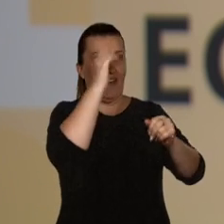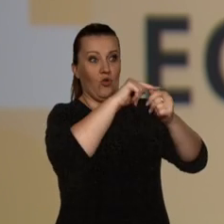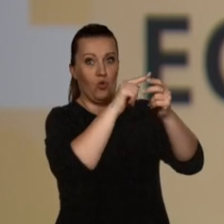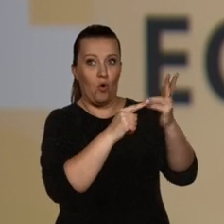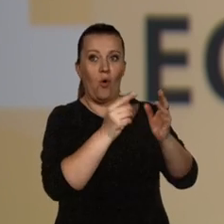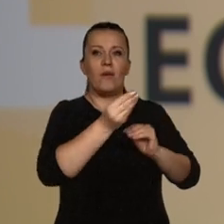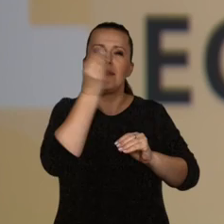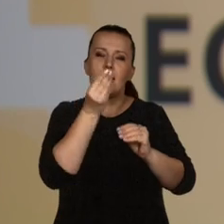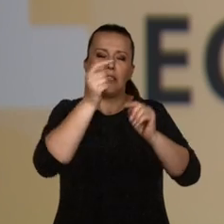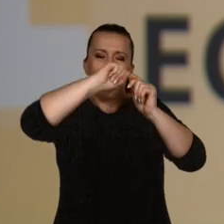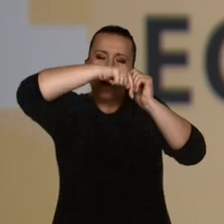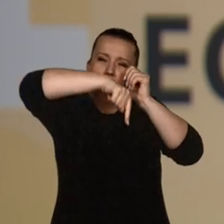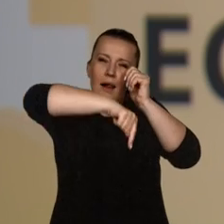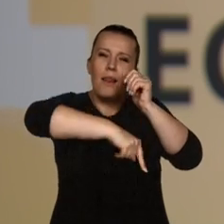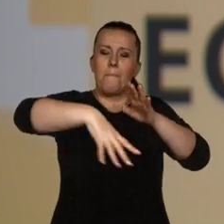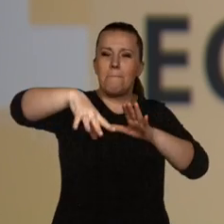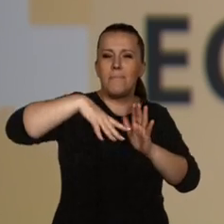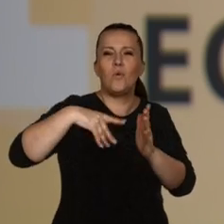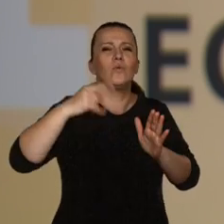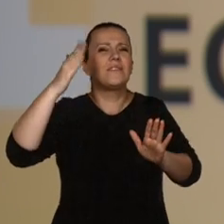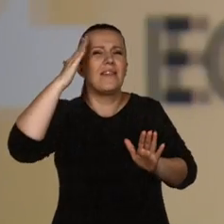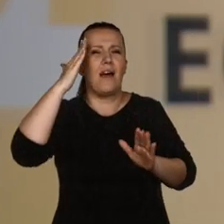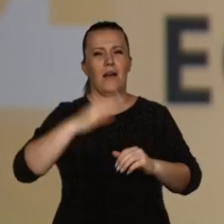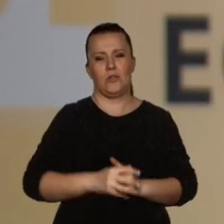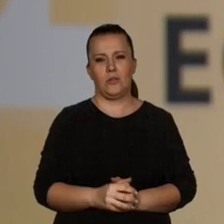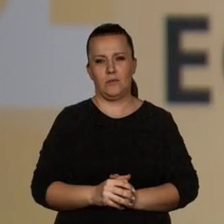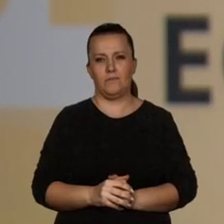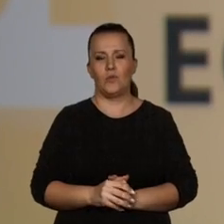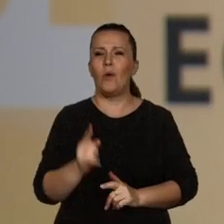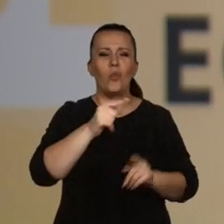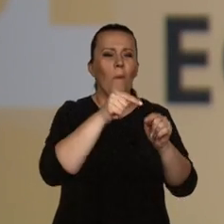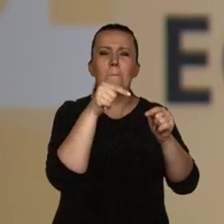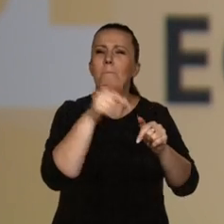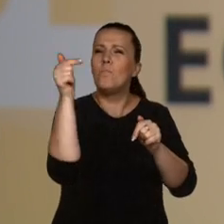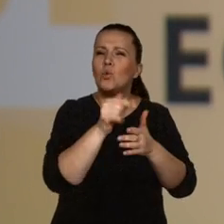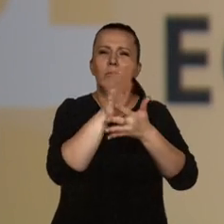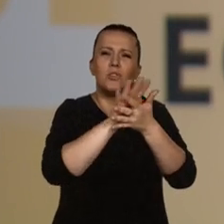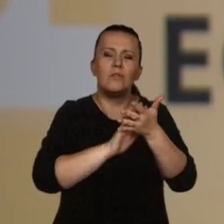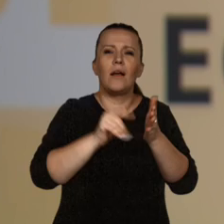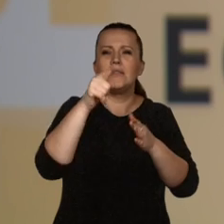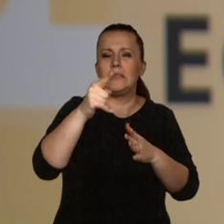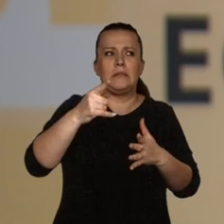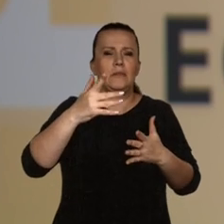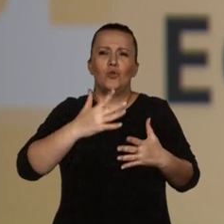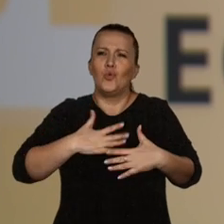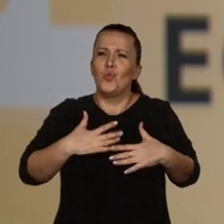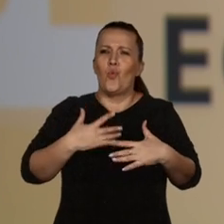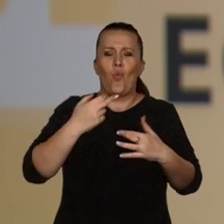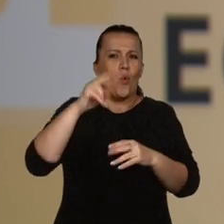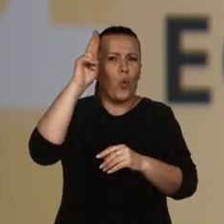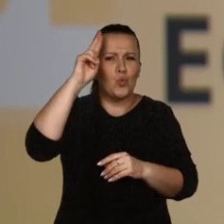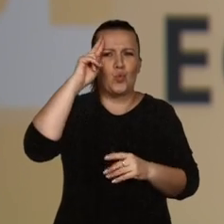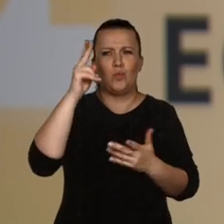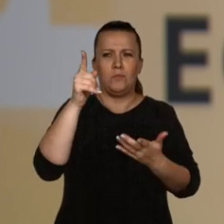musi być doświadczony. On musi być dobrze znany. To musi być twój tekst. To musi być ten tekst, który ty zrozumiałeś,